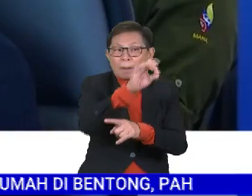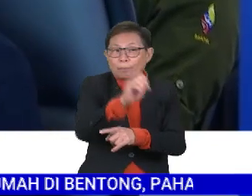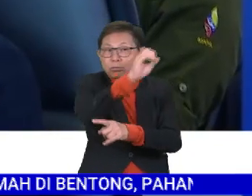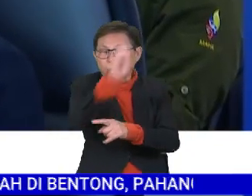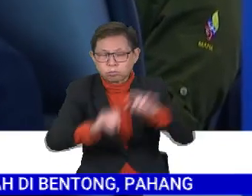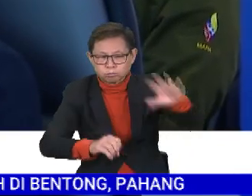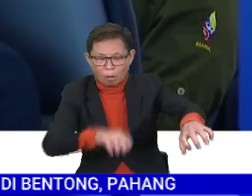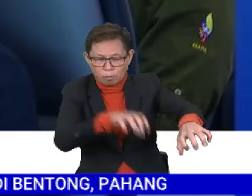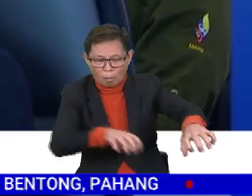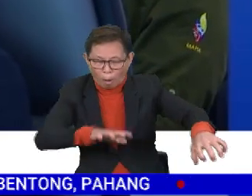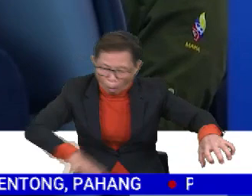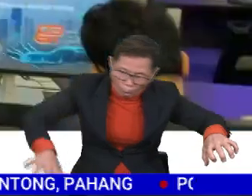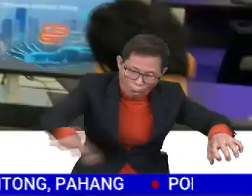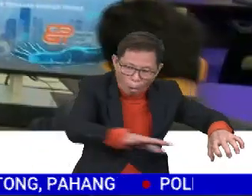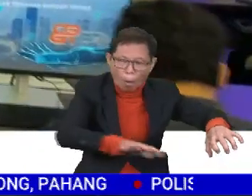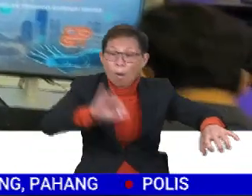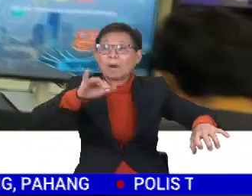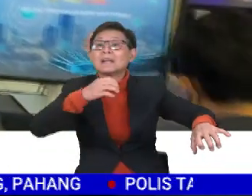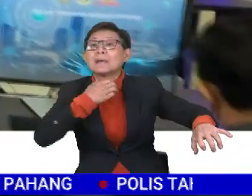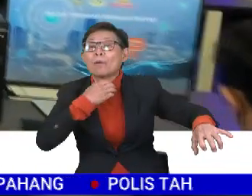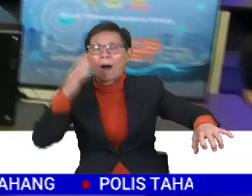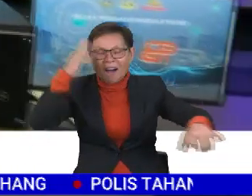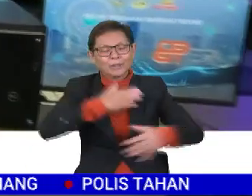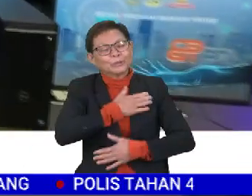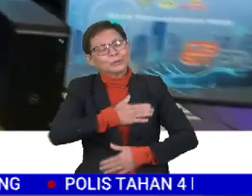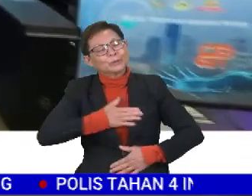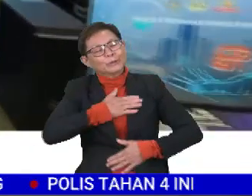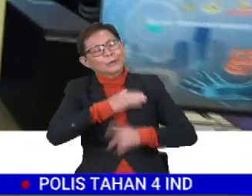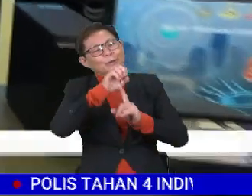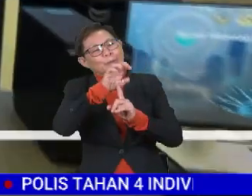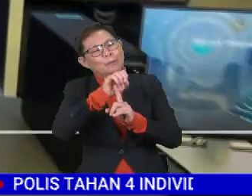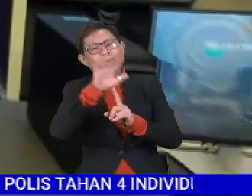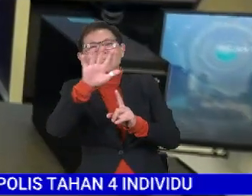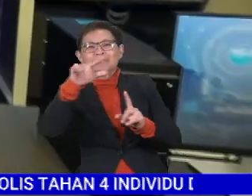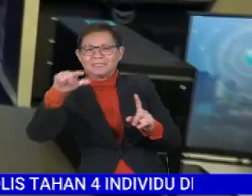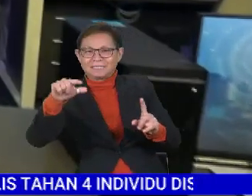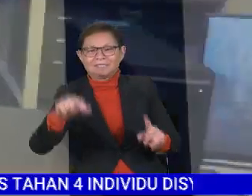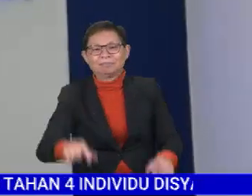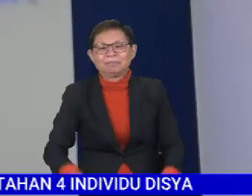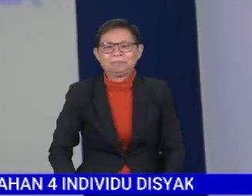80% kawasan di seluruh Ipoh bakal menikmati capaian internet 5G.